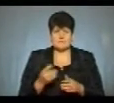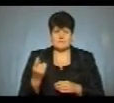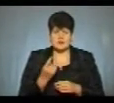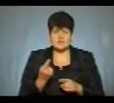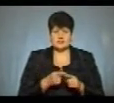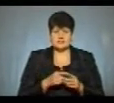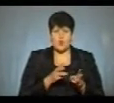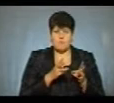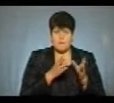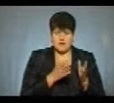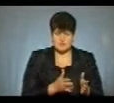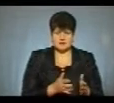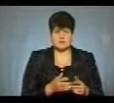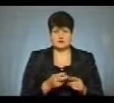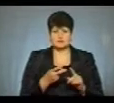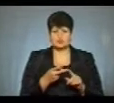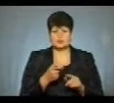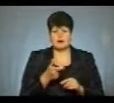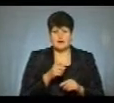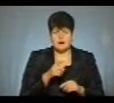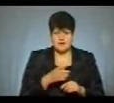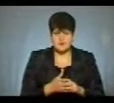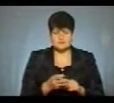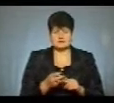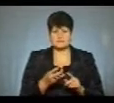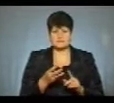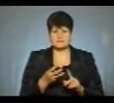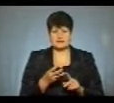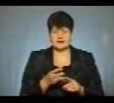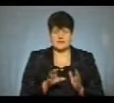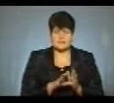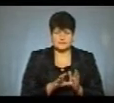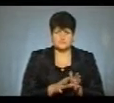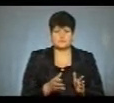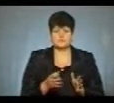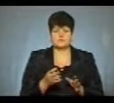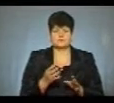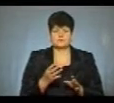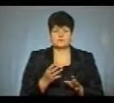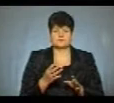це опалення природнім газом, природний газ на опалення, електроенергія на опалення,